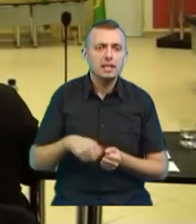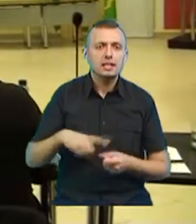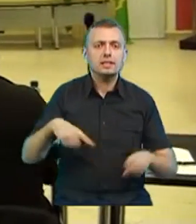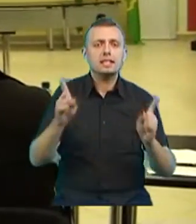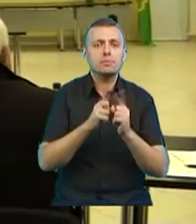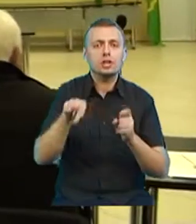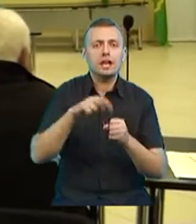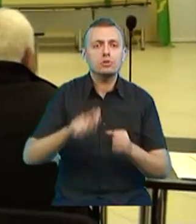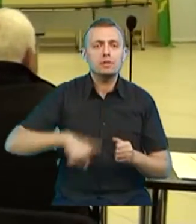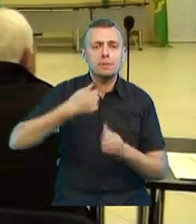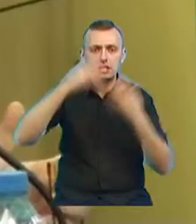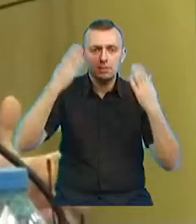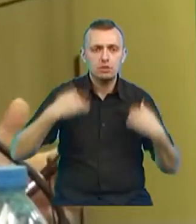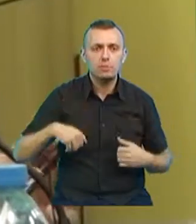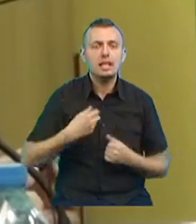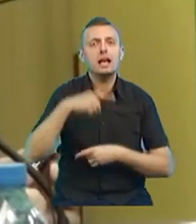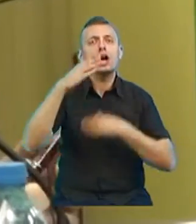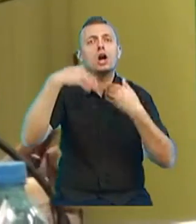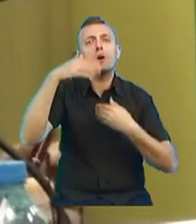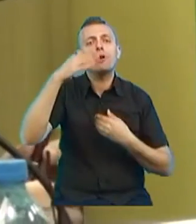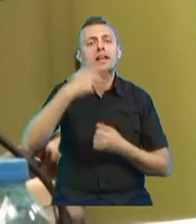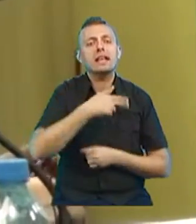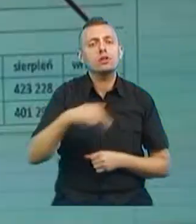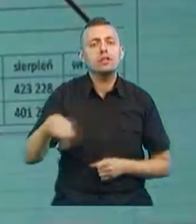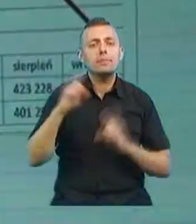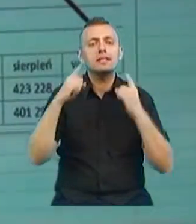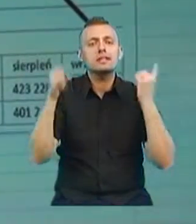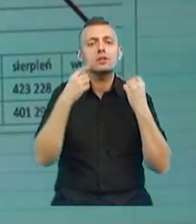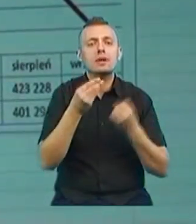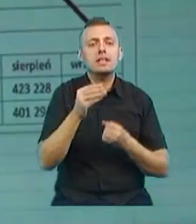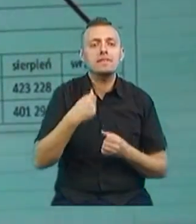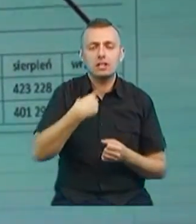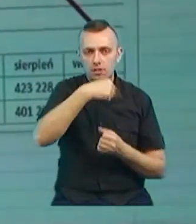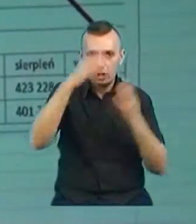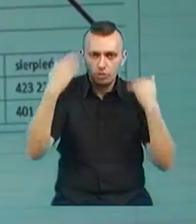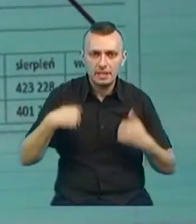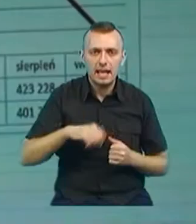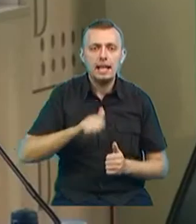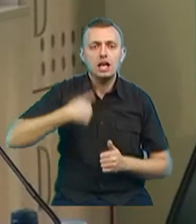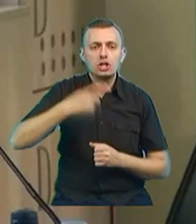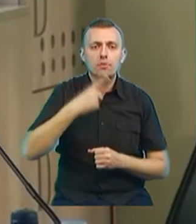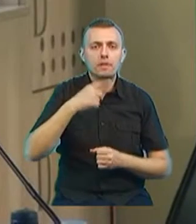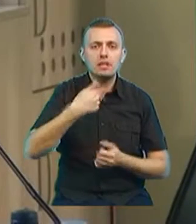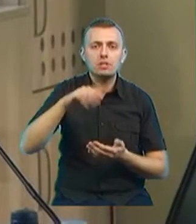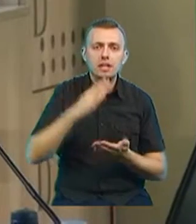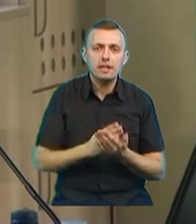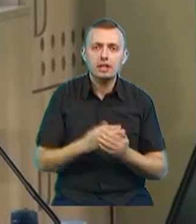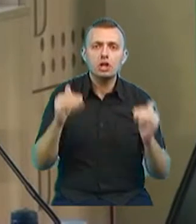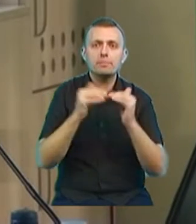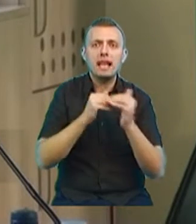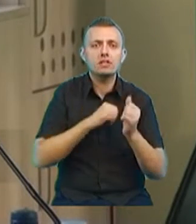sytuację finansowo-ekonomiczną lecznicy. Prezes potwierdził, że szpital nie tylko się zbilansował we wrześniu, ale wyszedł na plus. W miesiącu